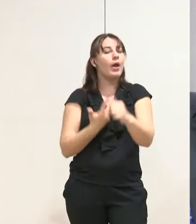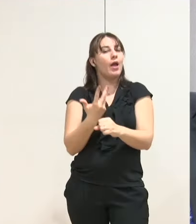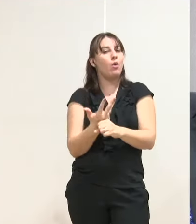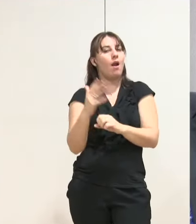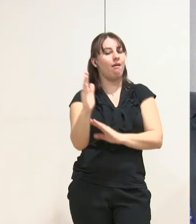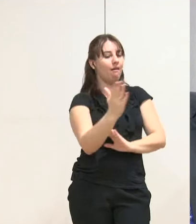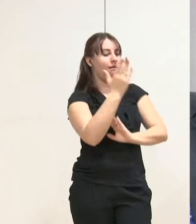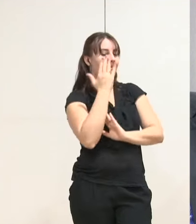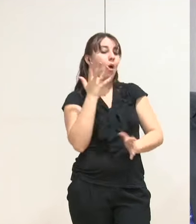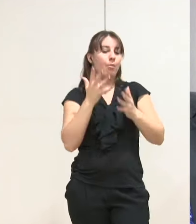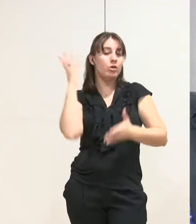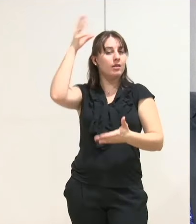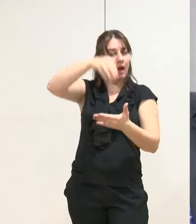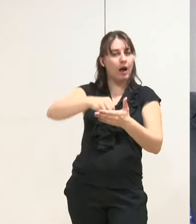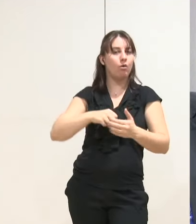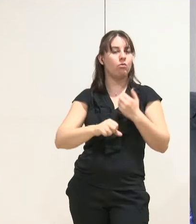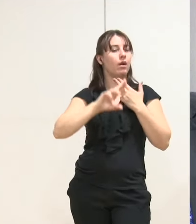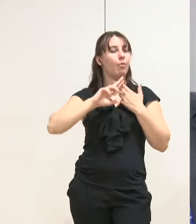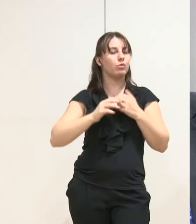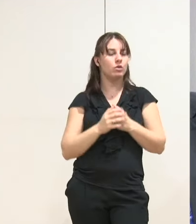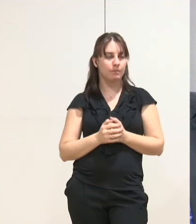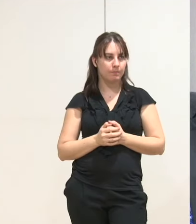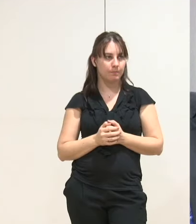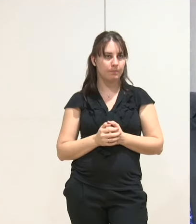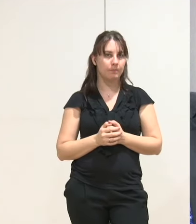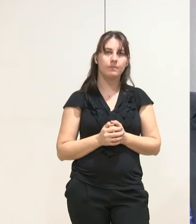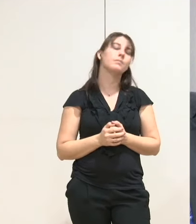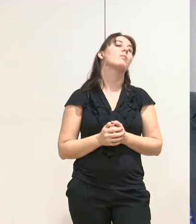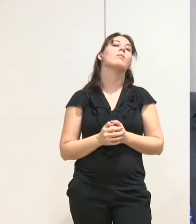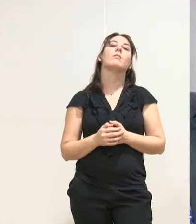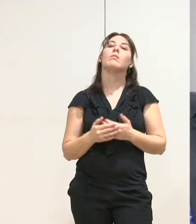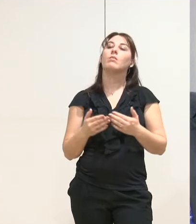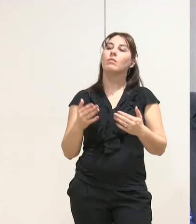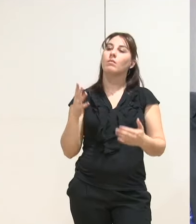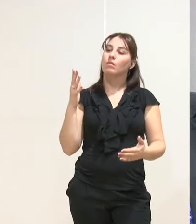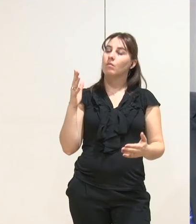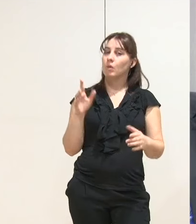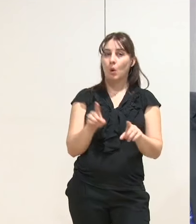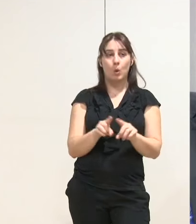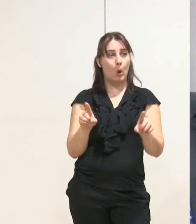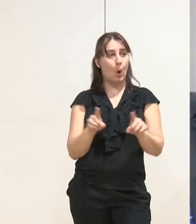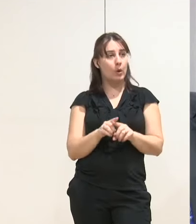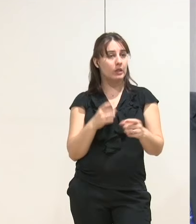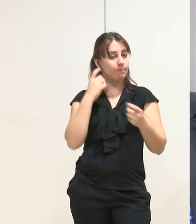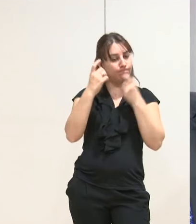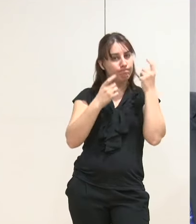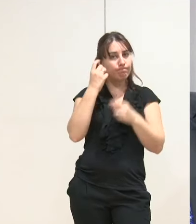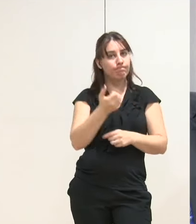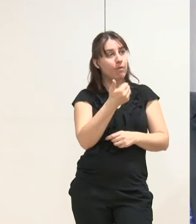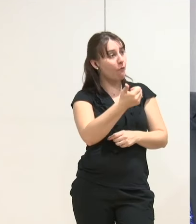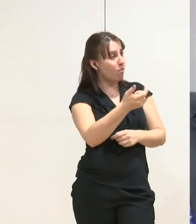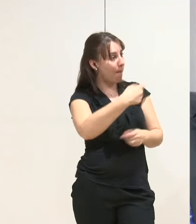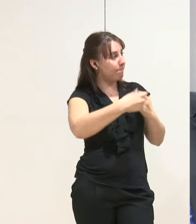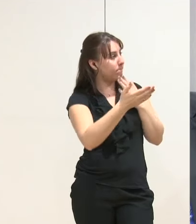éléments de réponse ça pose aussi la question et peut-être que vous pouvez nous dire où vous en êtes